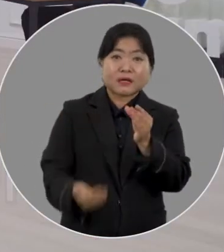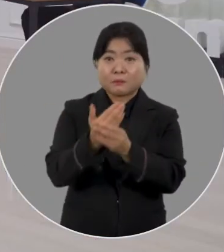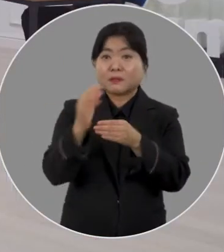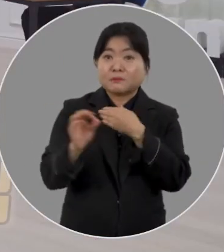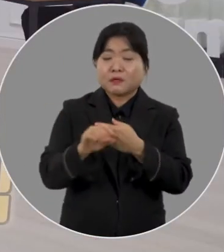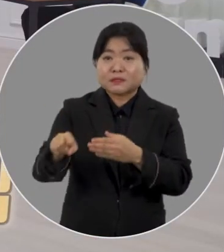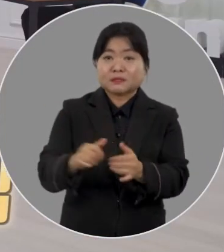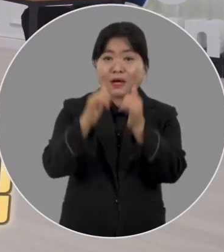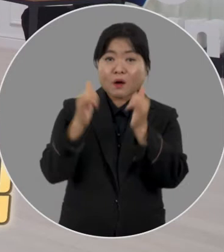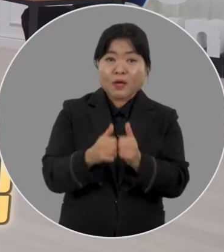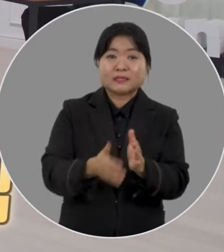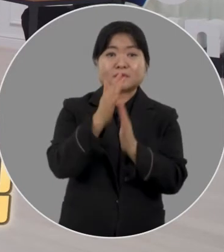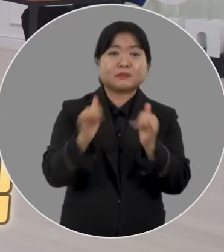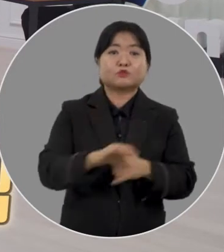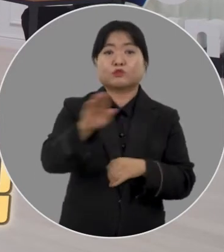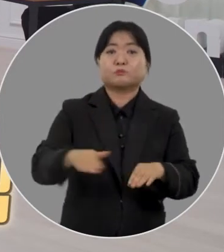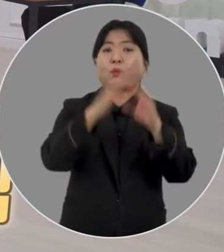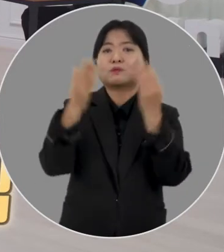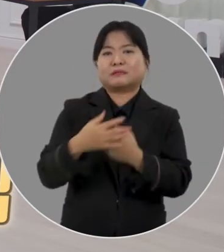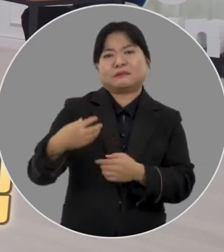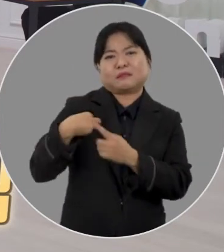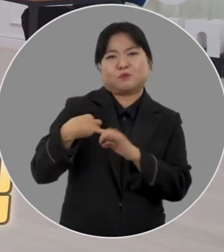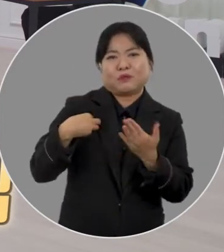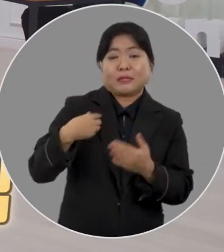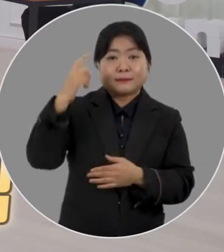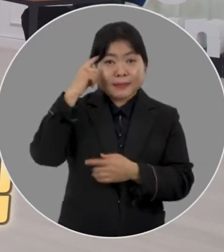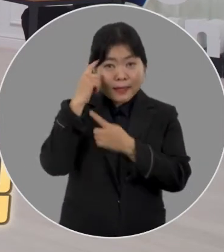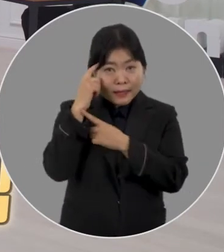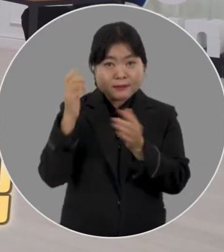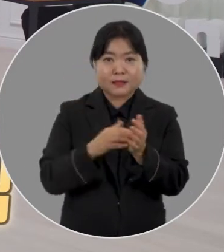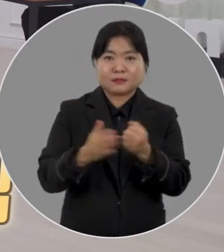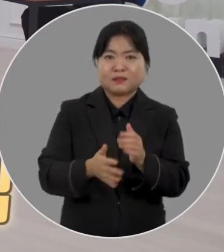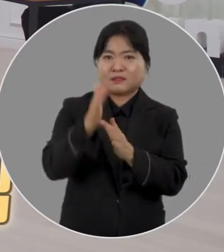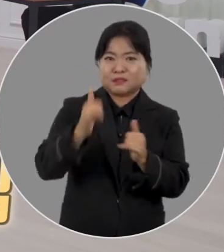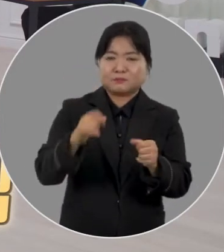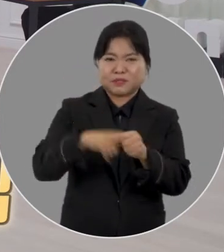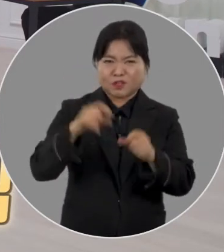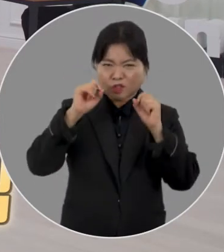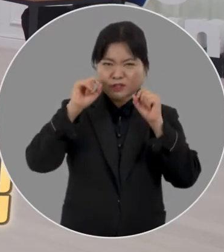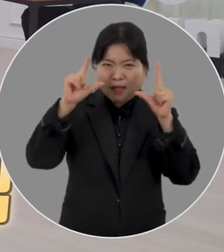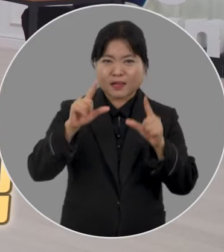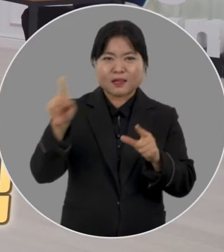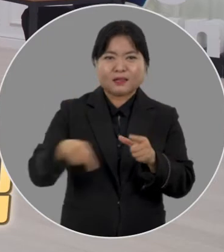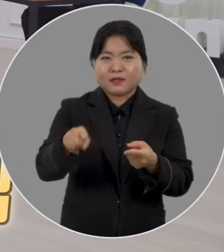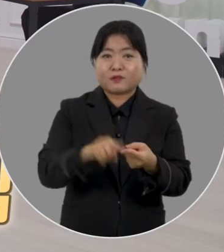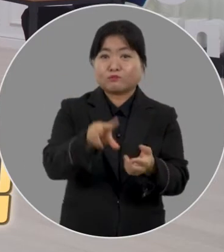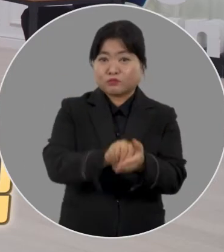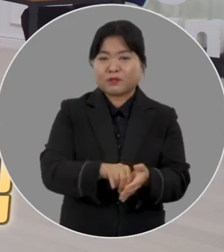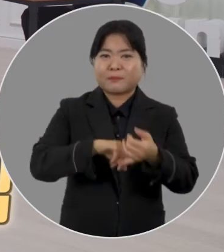발생한다면 그 사회의 시민인 우리 모두의 책임이라는 생각. 그래서 그런 어떤 시민적 성찰 이런 문제들이